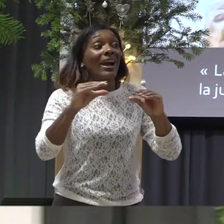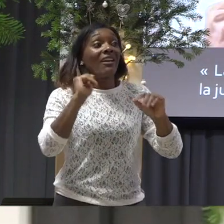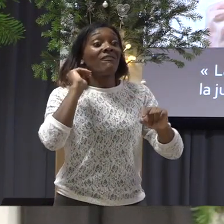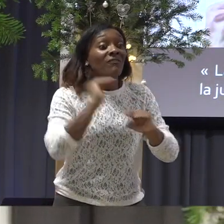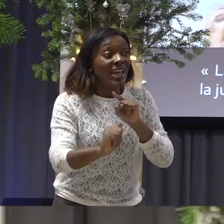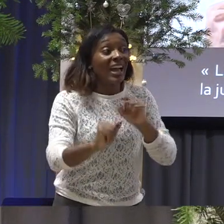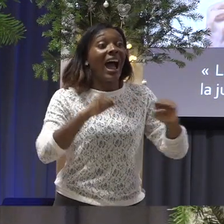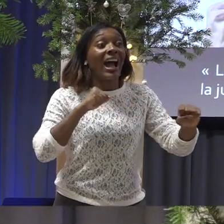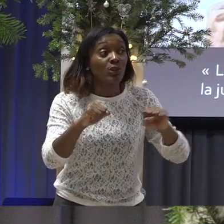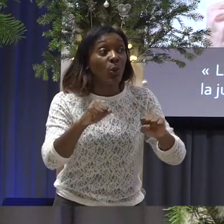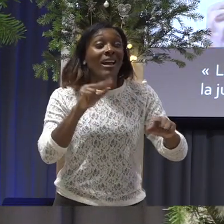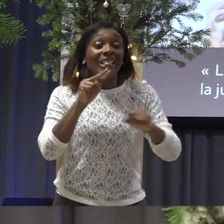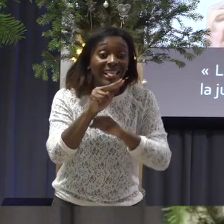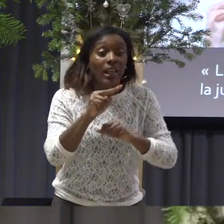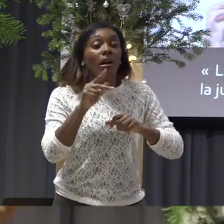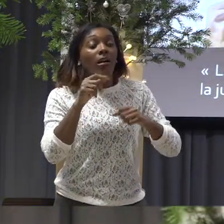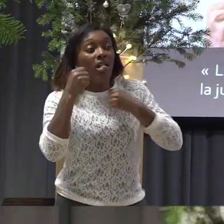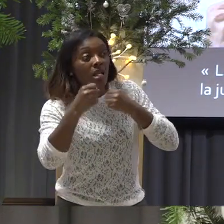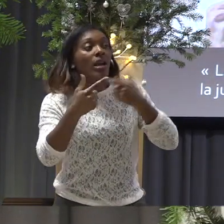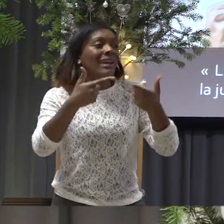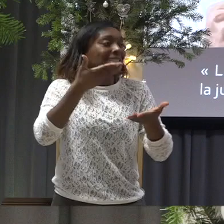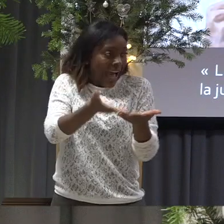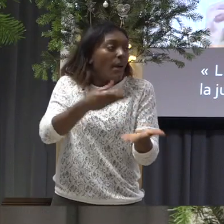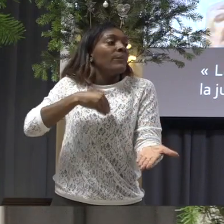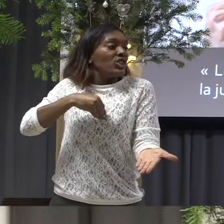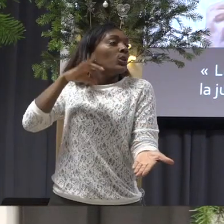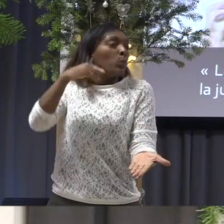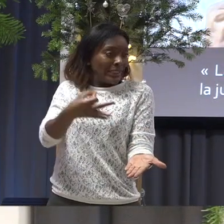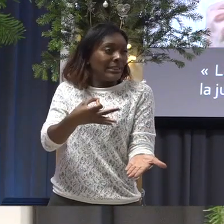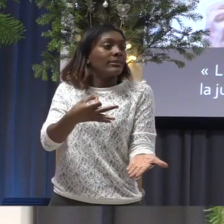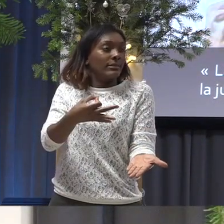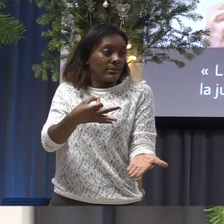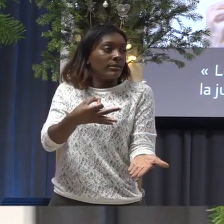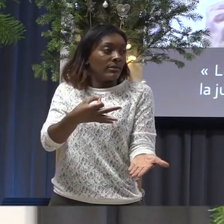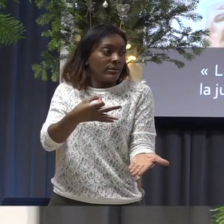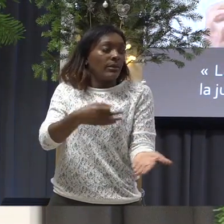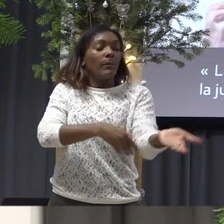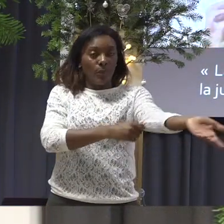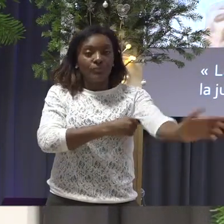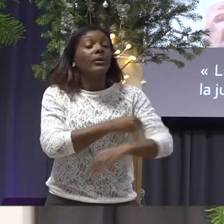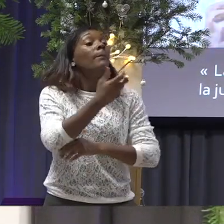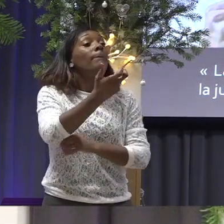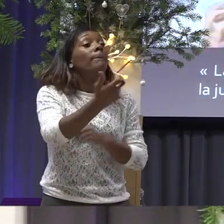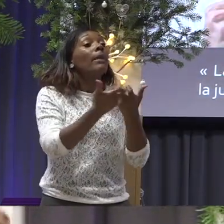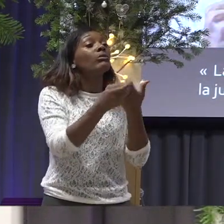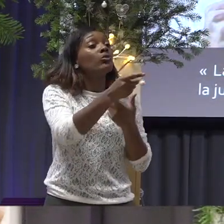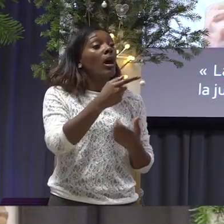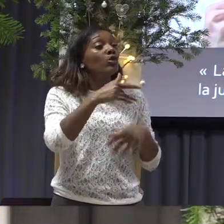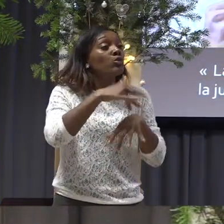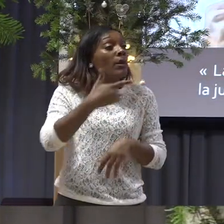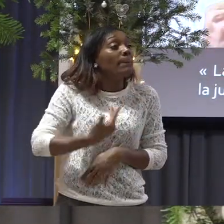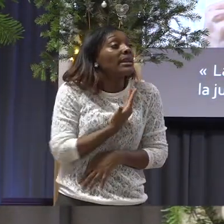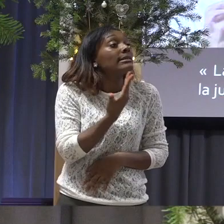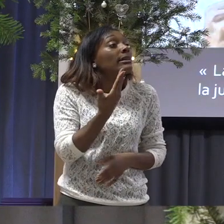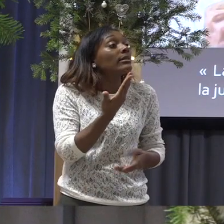nous conduise pas dans l'acte du péché. Donc, vous avez été blessé, vous avez été meurtri, vous